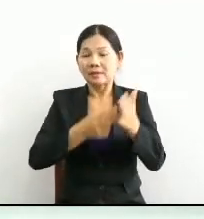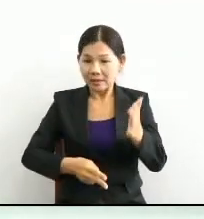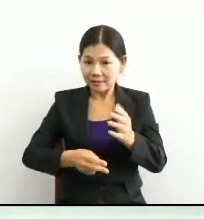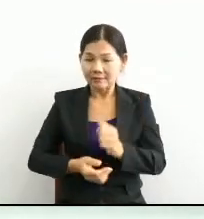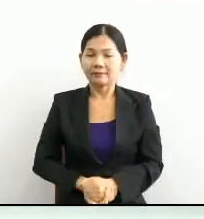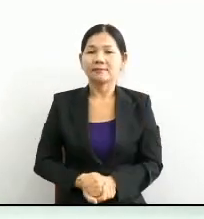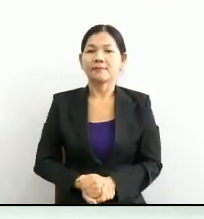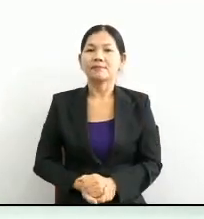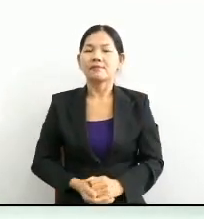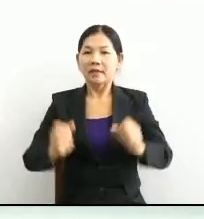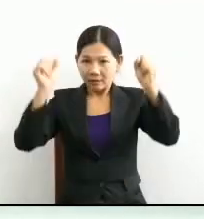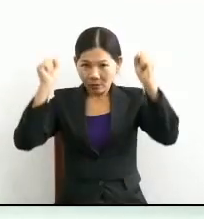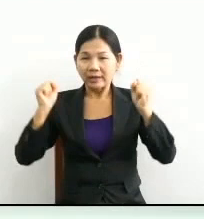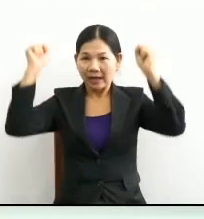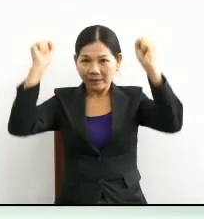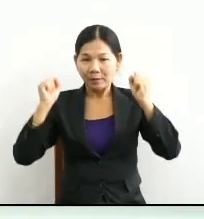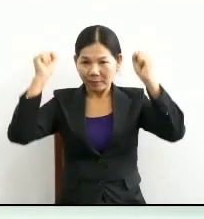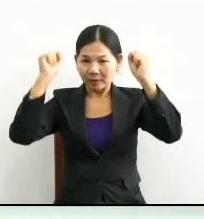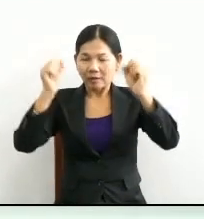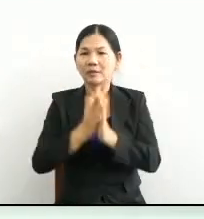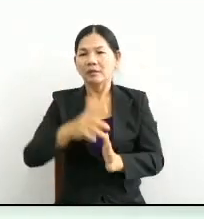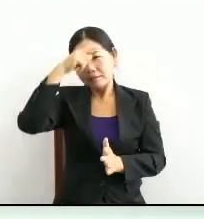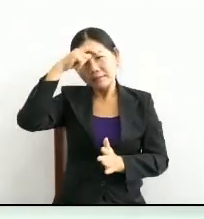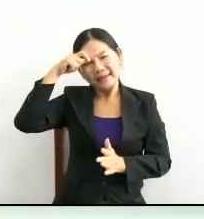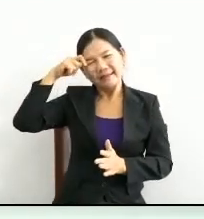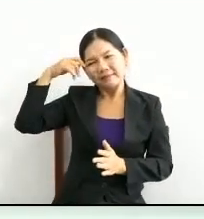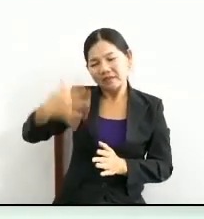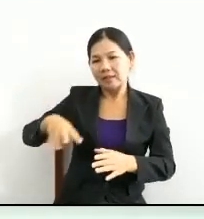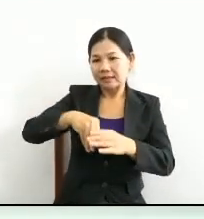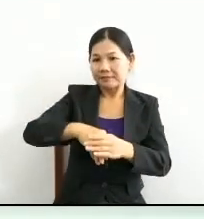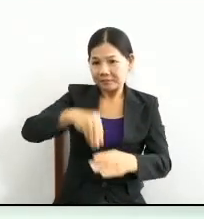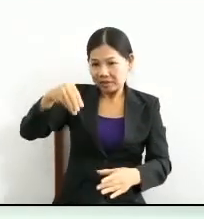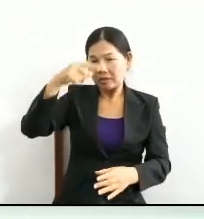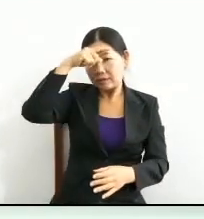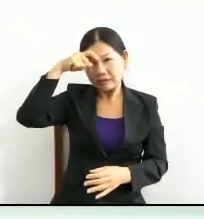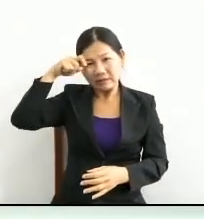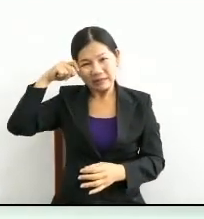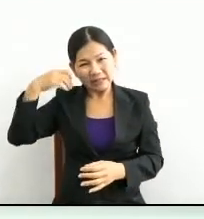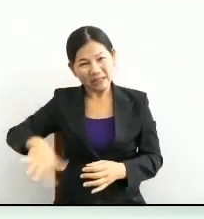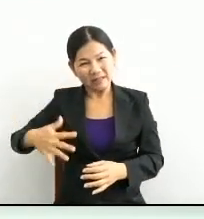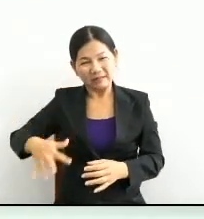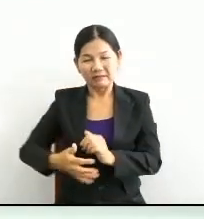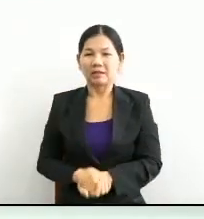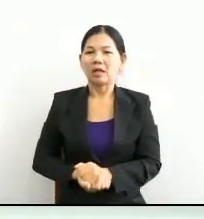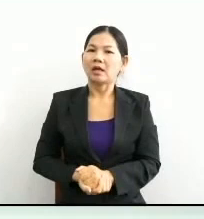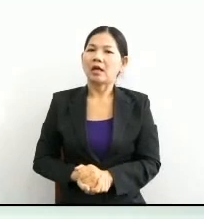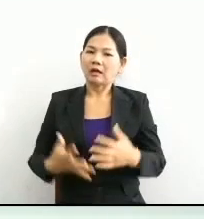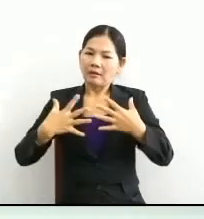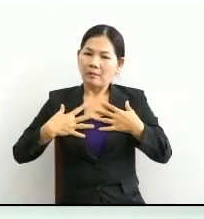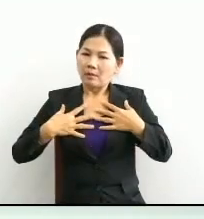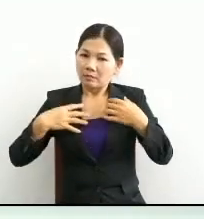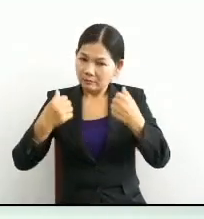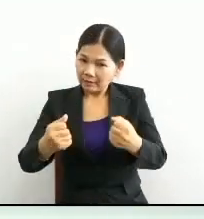trẻ con hạt pran nằm bay bằng chân như, hãy nằm bay bằng chân như hay nằm bay con, trẻ nằm bay ở miền sọc